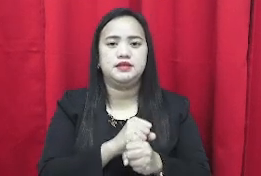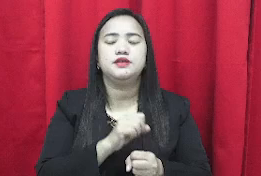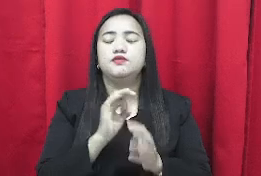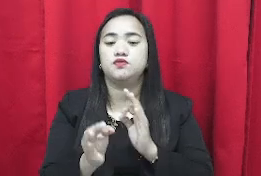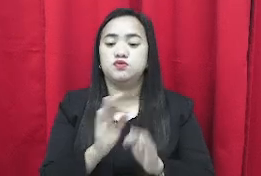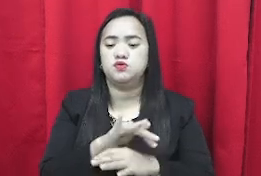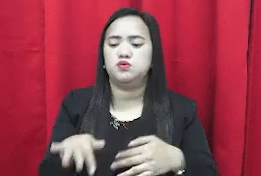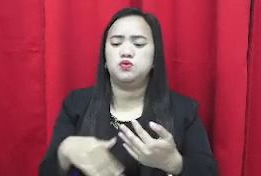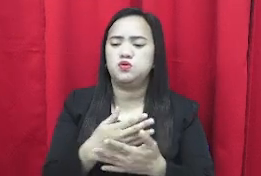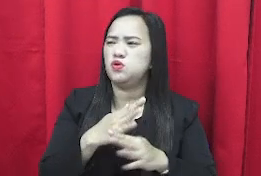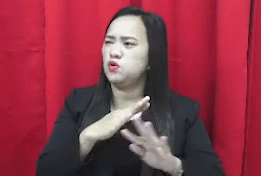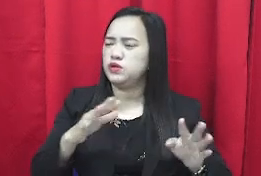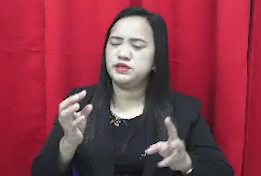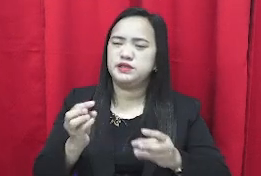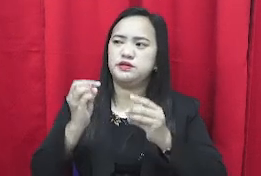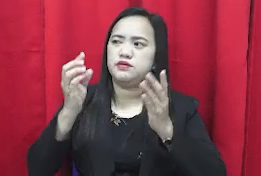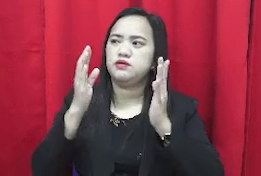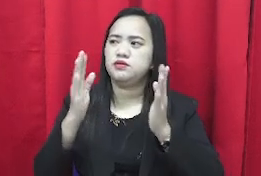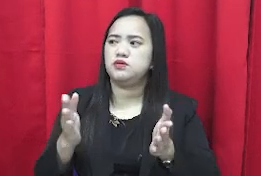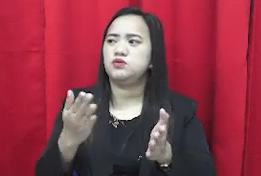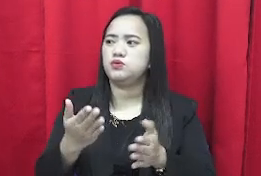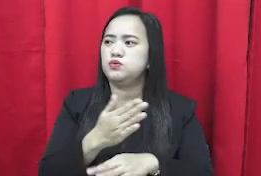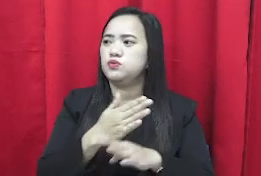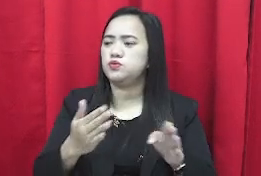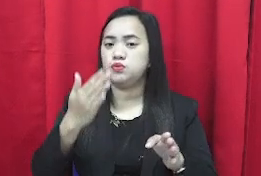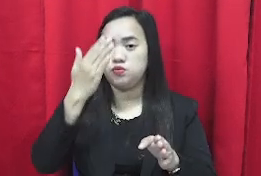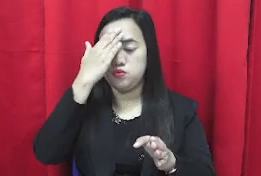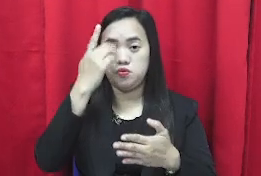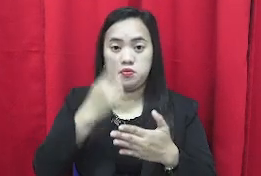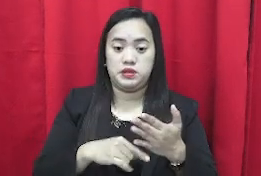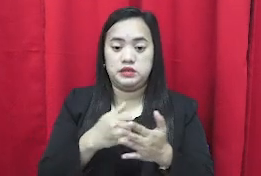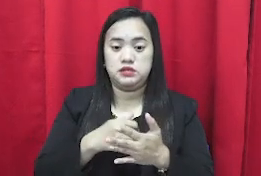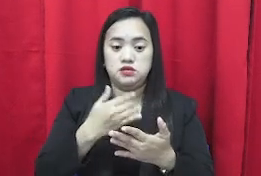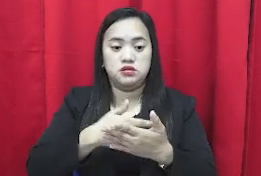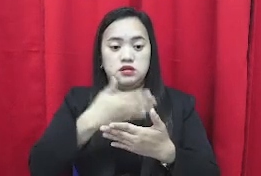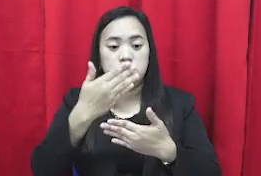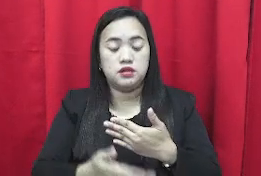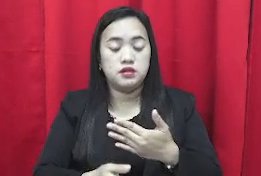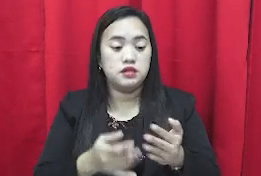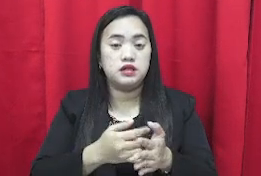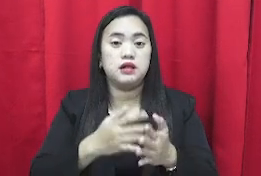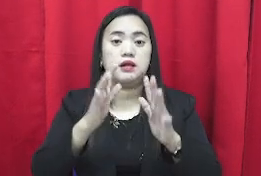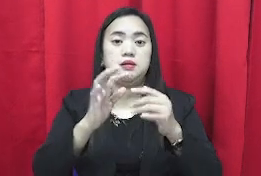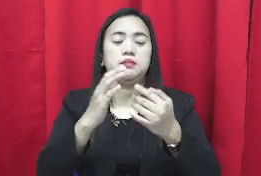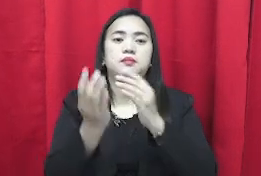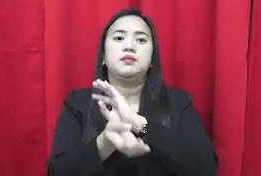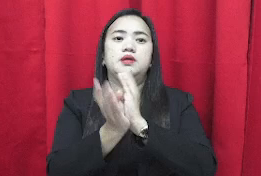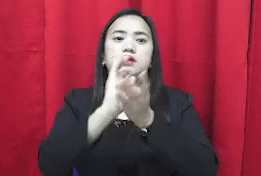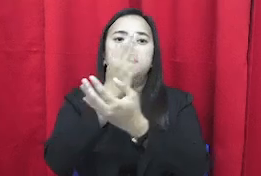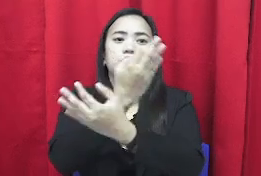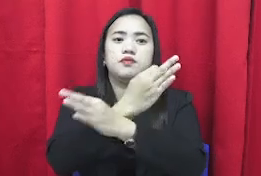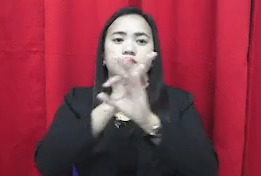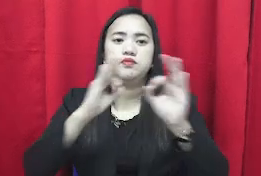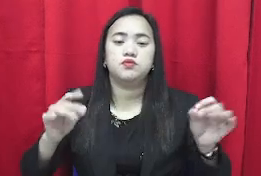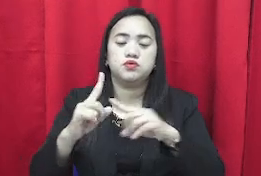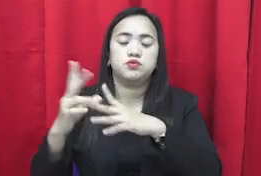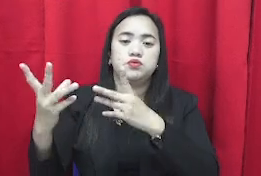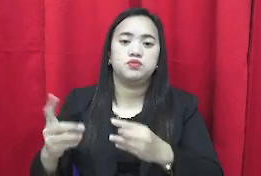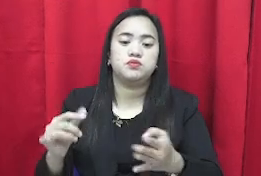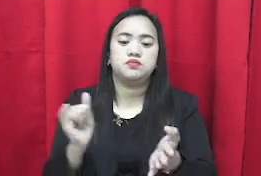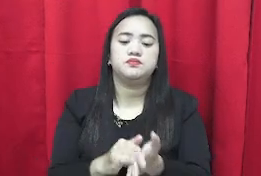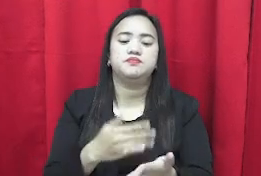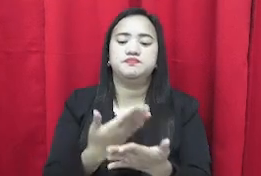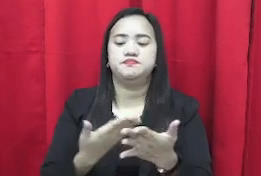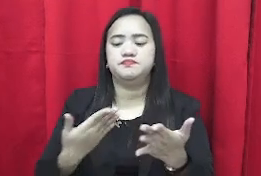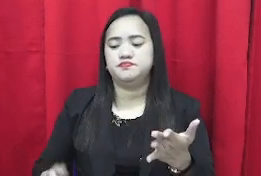hindi natin alam ang mga darating na araw kung malaya pa rin ang ating church na magsagawa ng ganitong